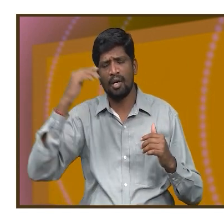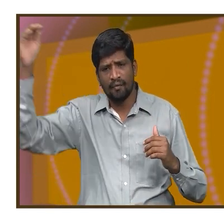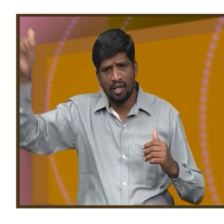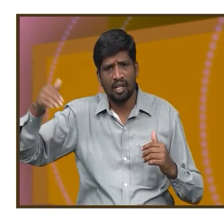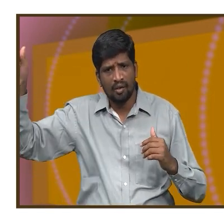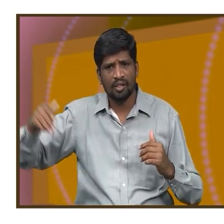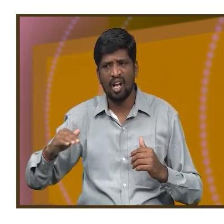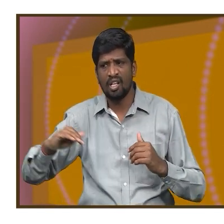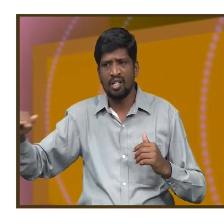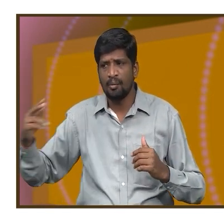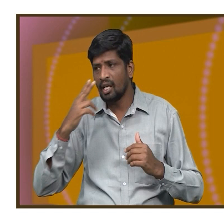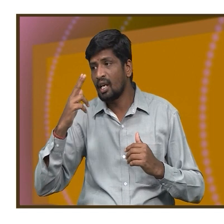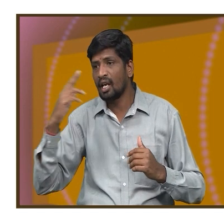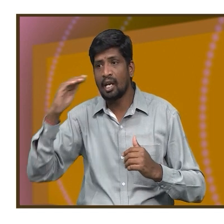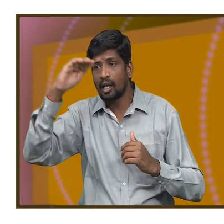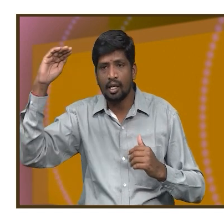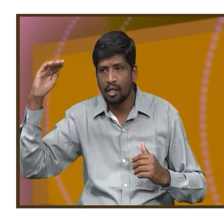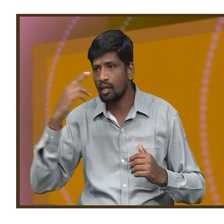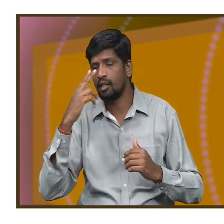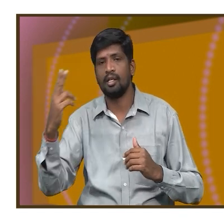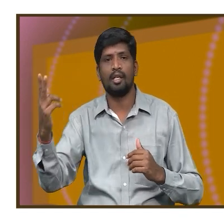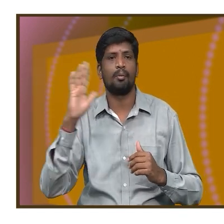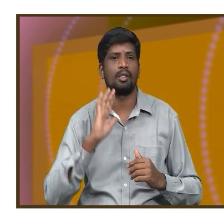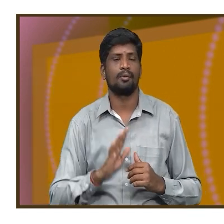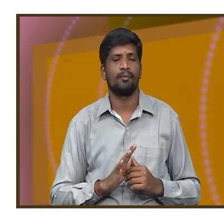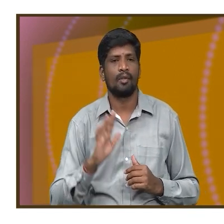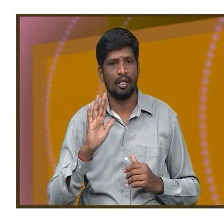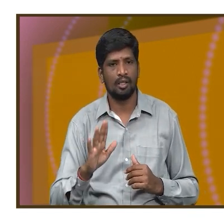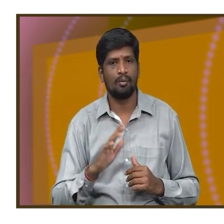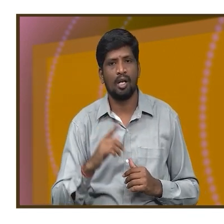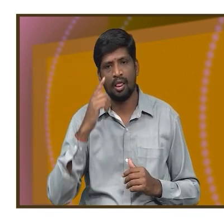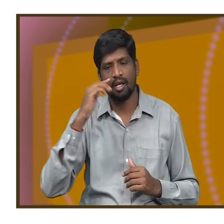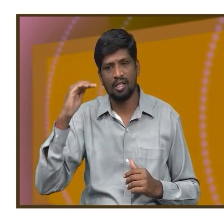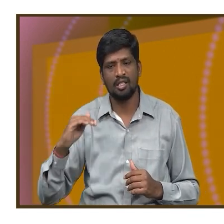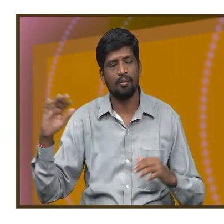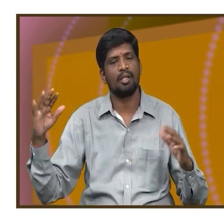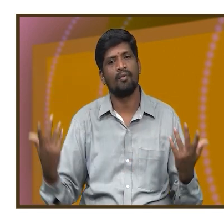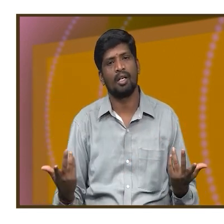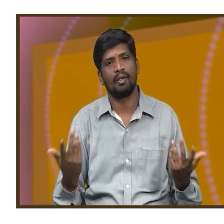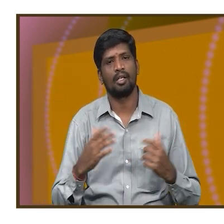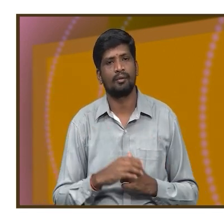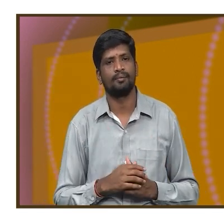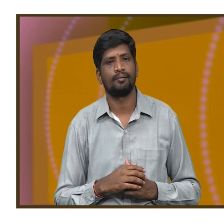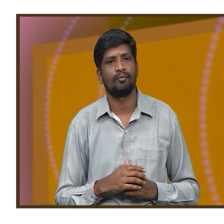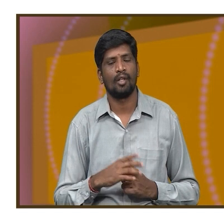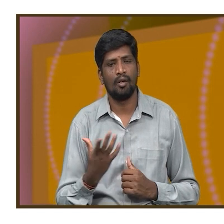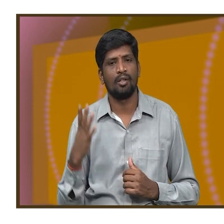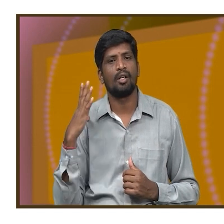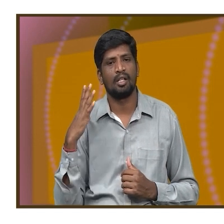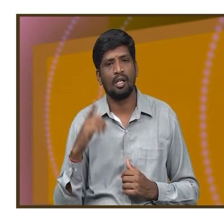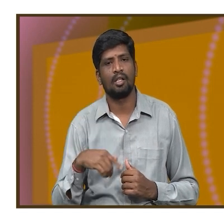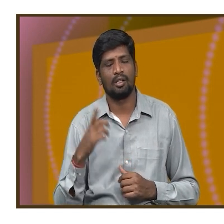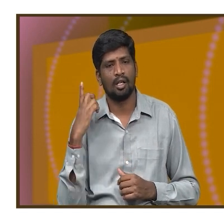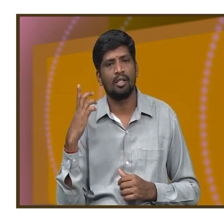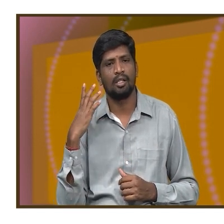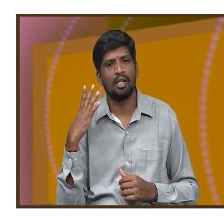பலர் முகத்தின் ஊடையும் அந்த சிறுமியை தேடிக்கொண்டிருந்தார். ஆனால் என்ன செய்யலை, அப்படிப்பட்ட ஒரு பெண் அவர் வரவில்லை. அவளுக்காக தினமும் காத்து கொண்டே